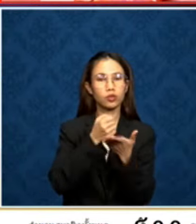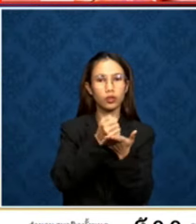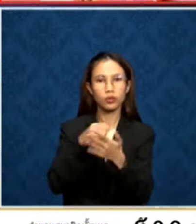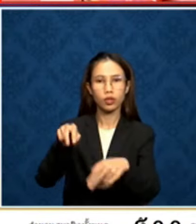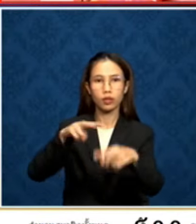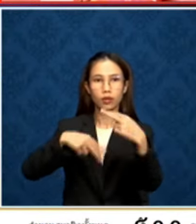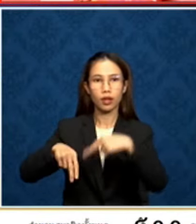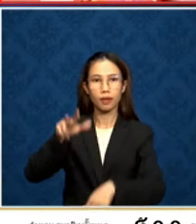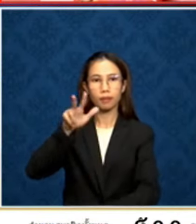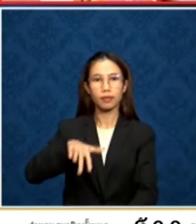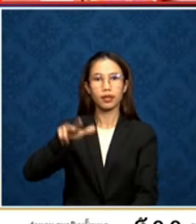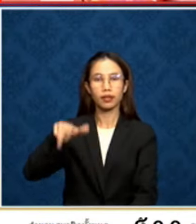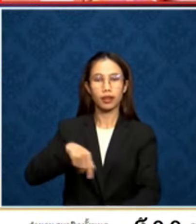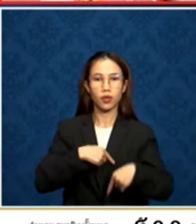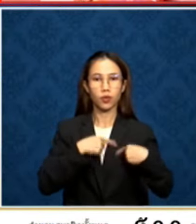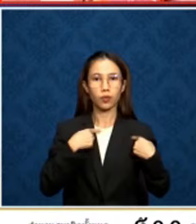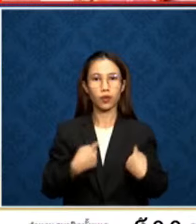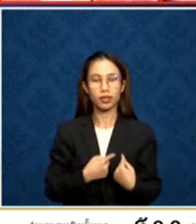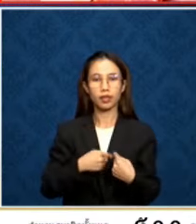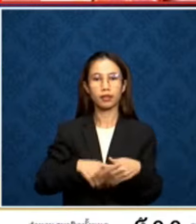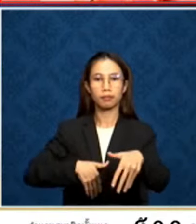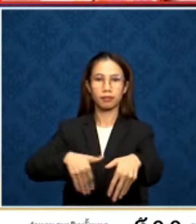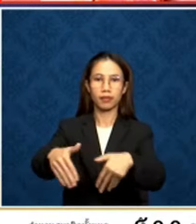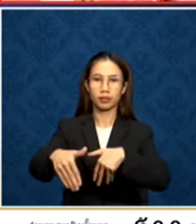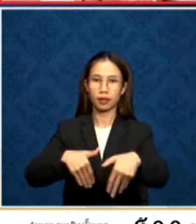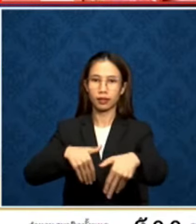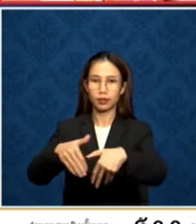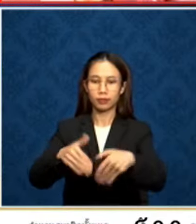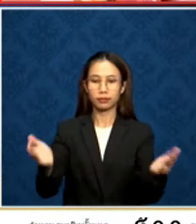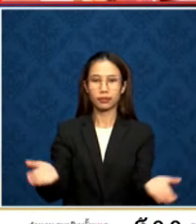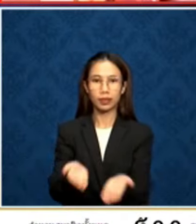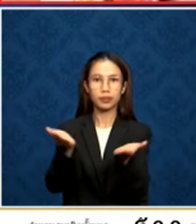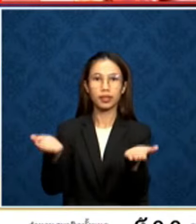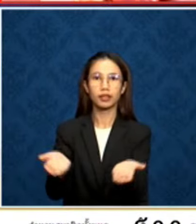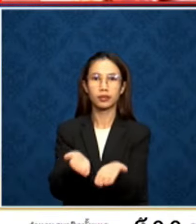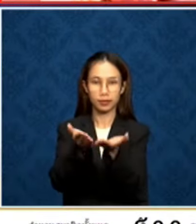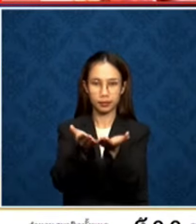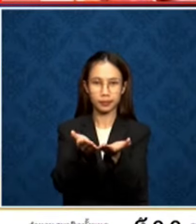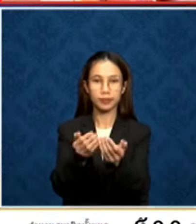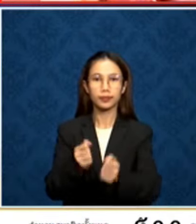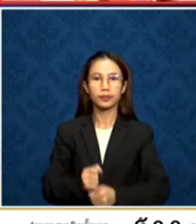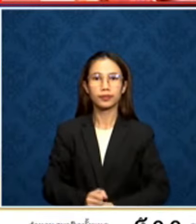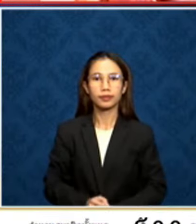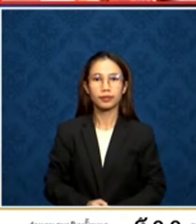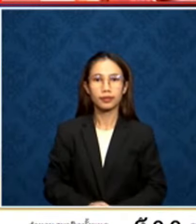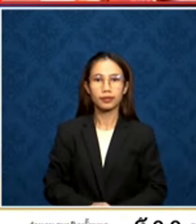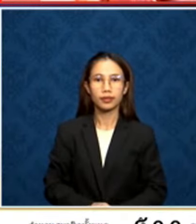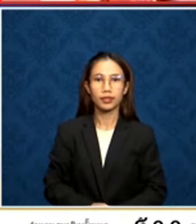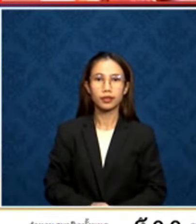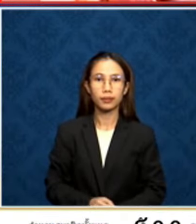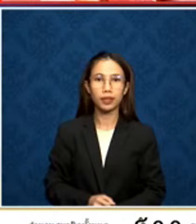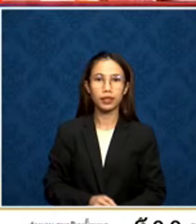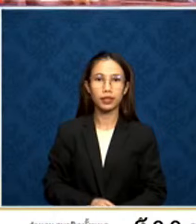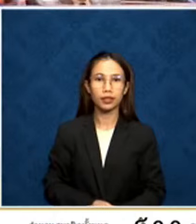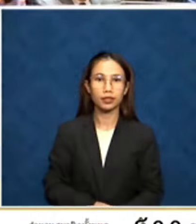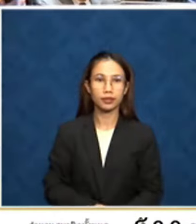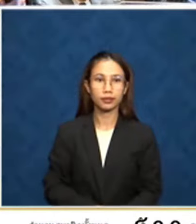เพื่อไทยหัวใจคือประชาชนสนับสนุนการกระจายอำนาจสุดท้ายนี้ค่ะท่านประธานดิฉันขอ